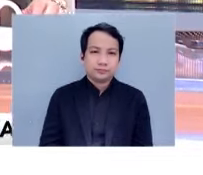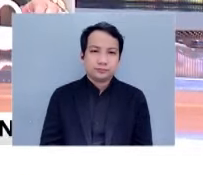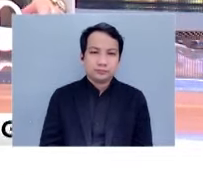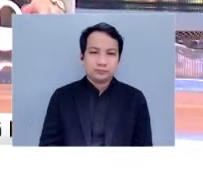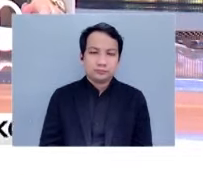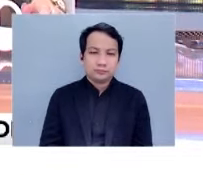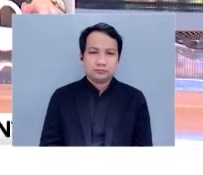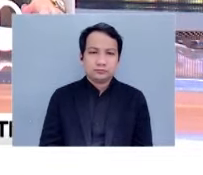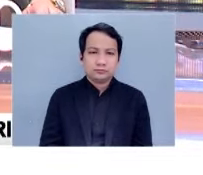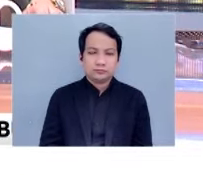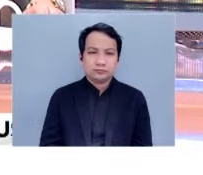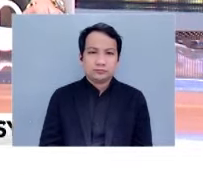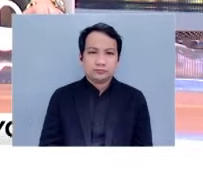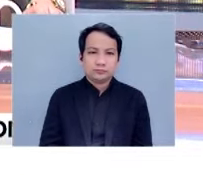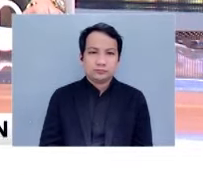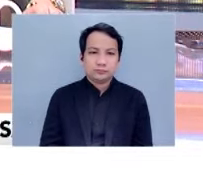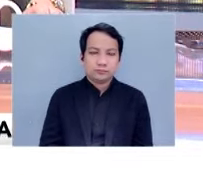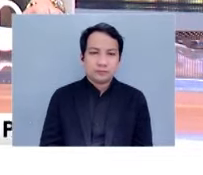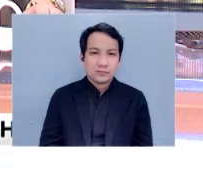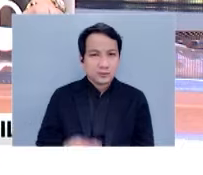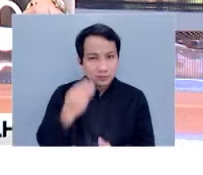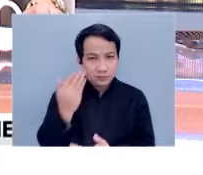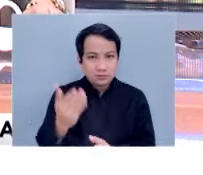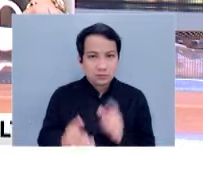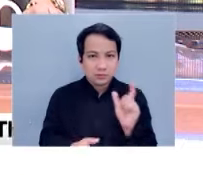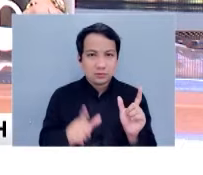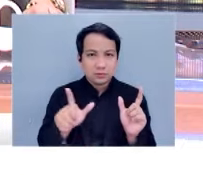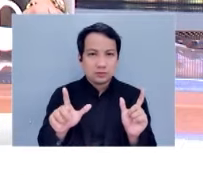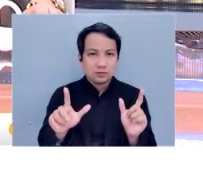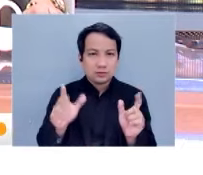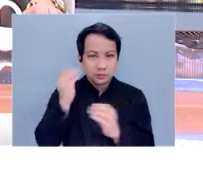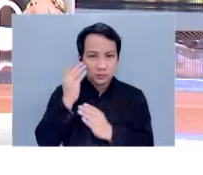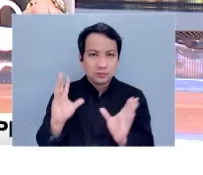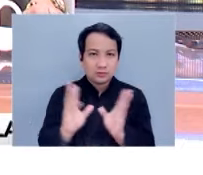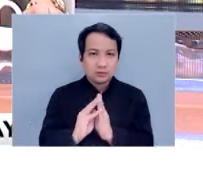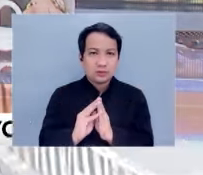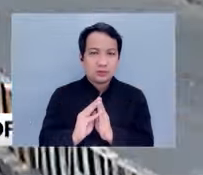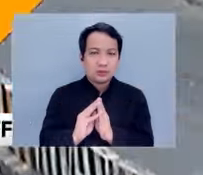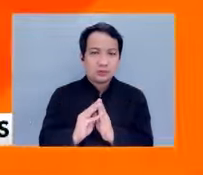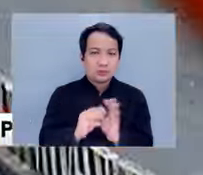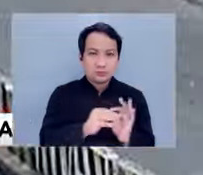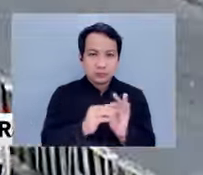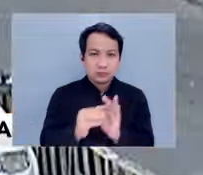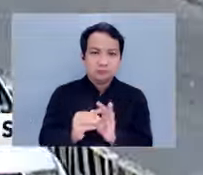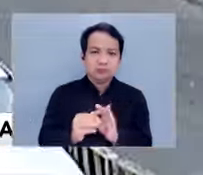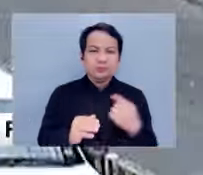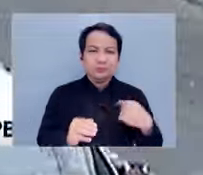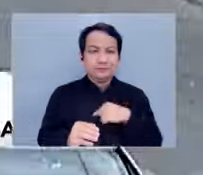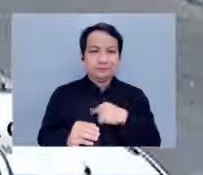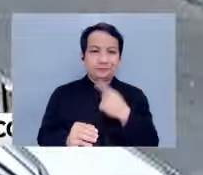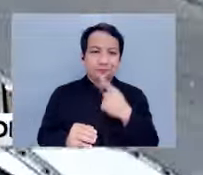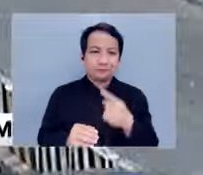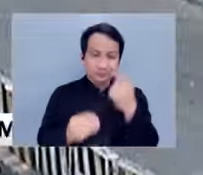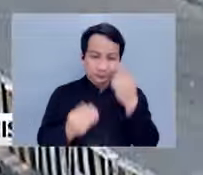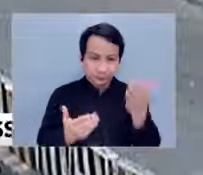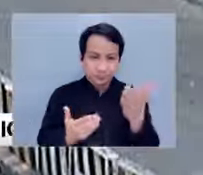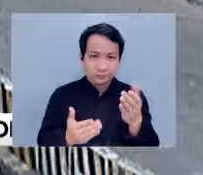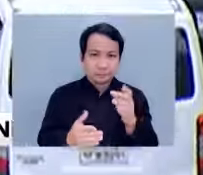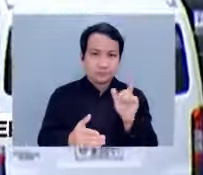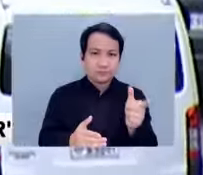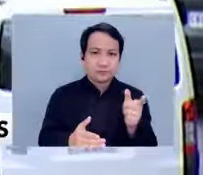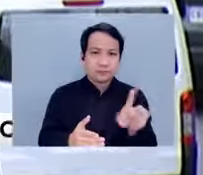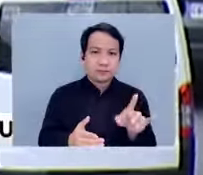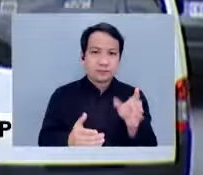Manila nitong 2023 ayon sa isang Dutch transportation data company. Base sa 2023 traffic index ng